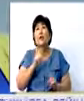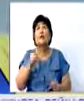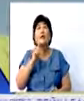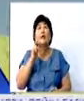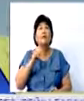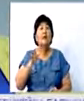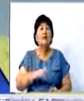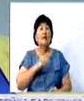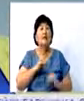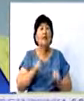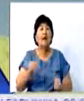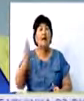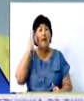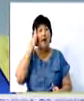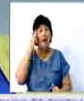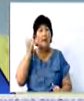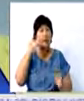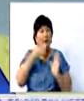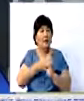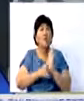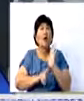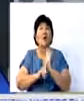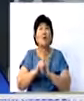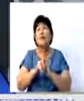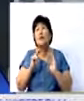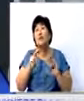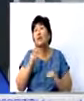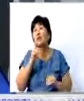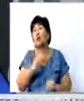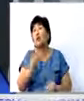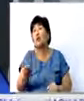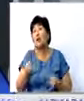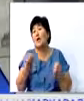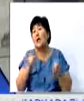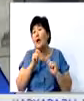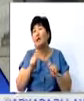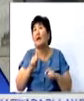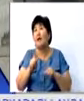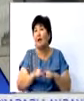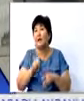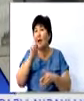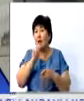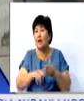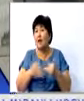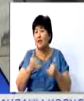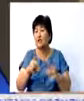жастардың жігерін жани түсіп, қабілет қарымын танытуға басталған қадам. Шынында жастар мұның жай сыйлық қана емес, артылған сенім екенін